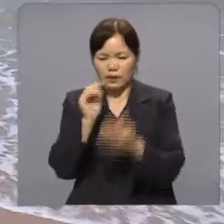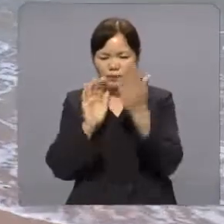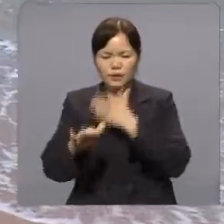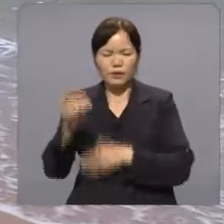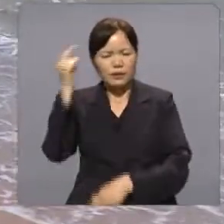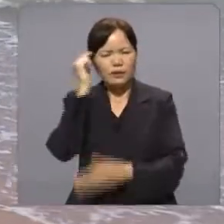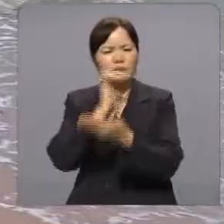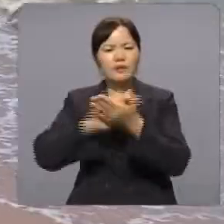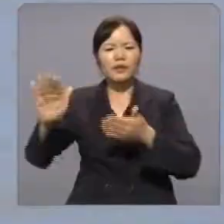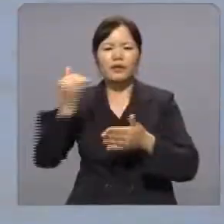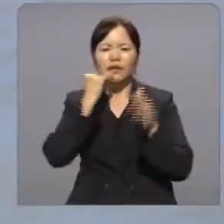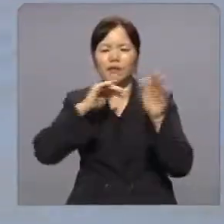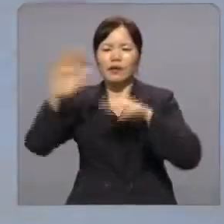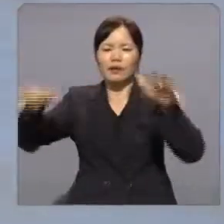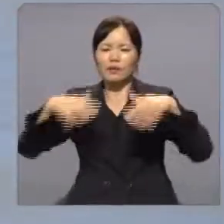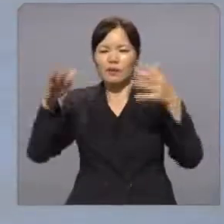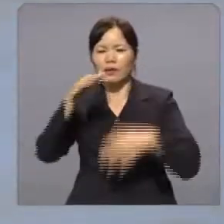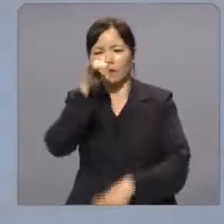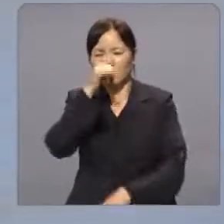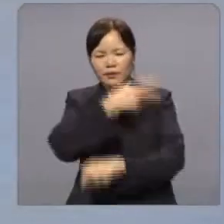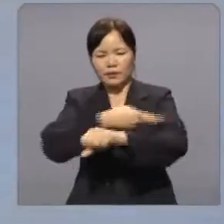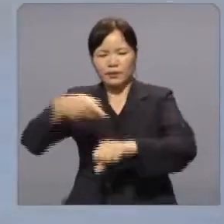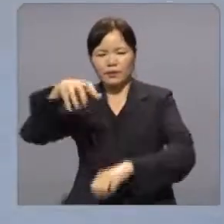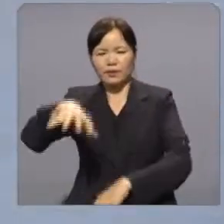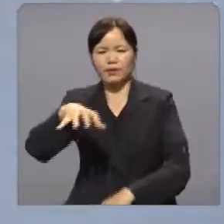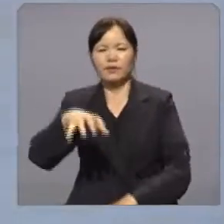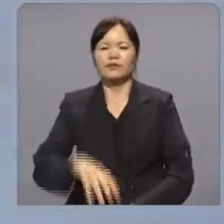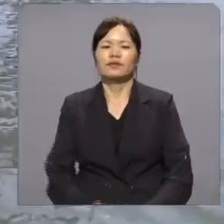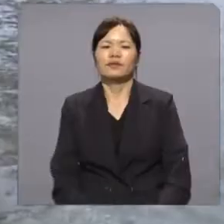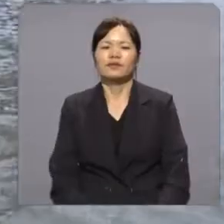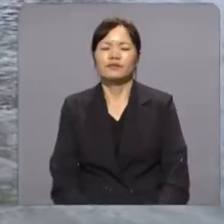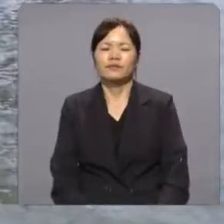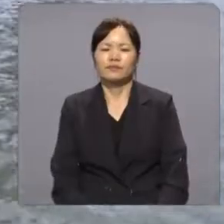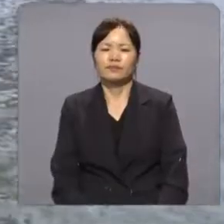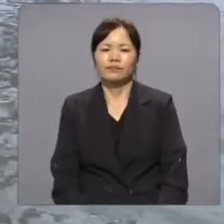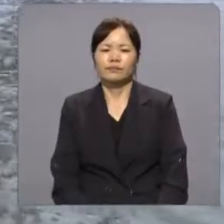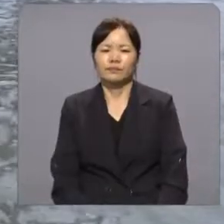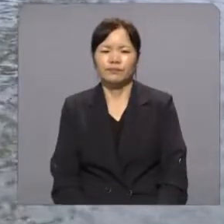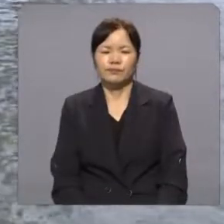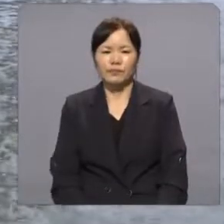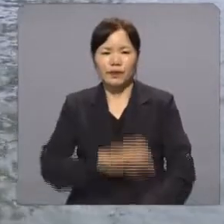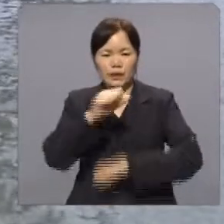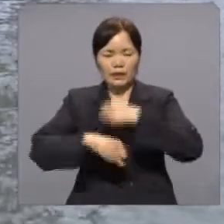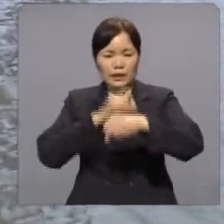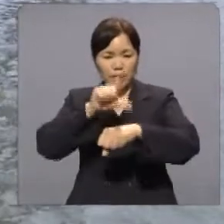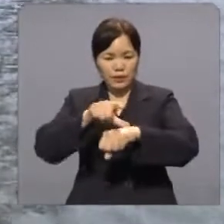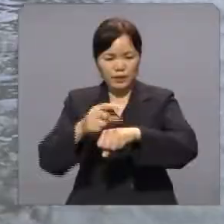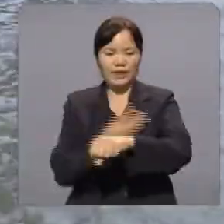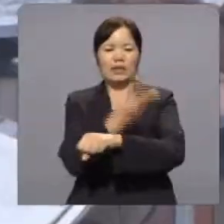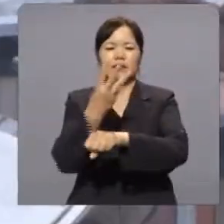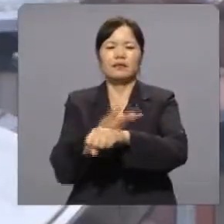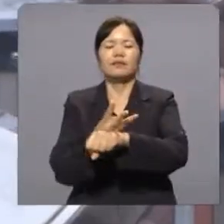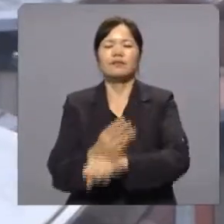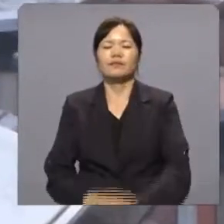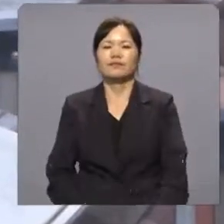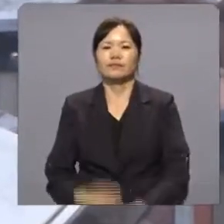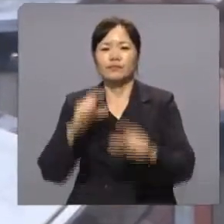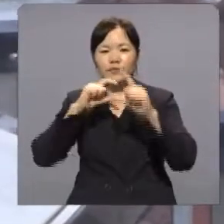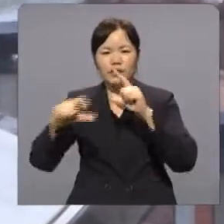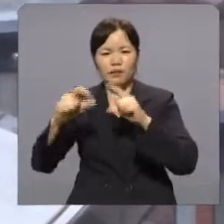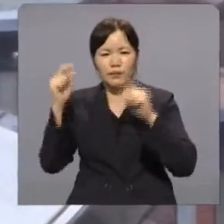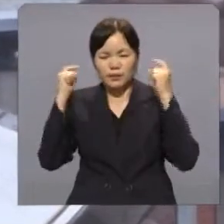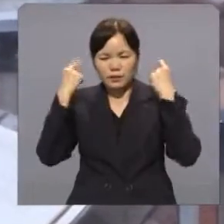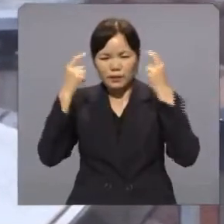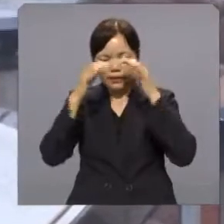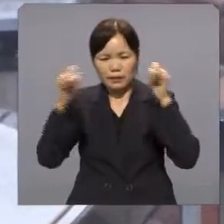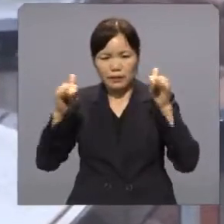시원한 바닷바람이 부는 한악의 해수욕장이 모습을 드러냅니다. 주어진 자유시간은 3시간. 일부